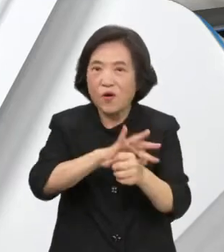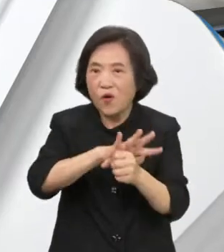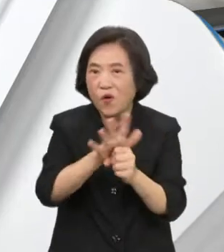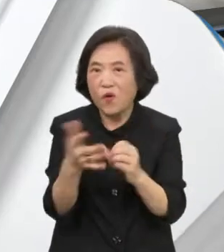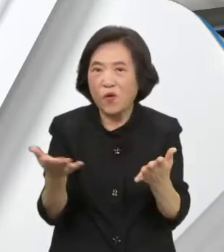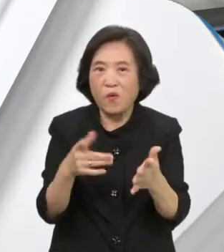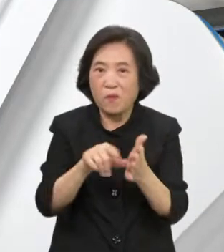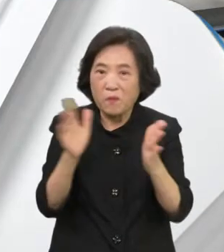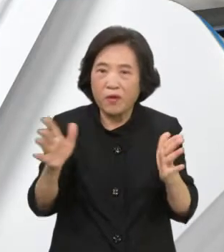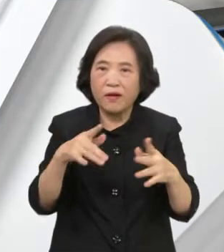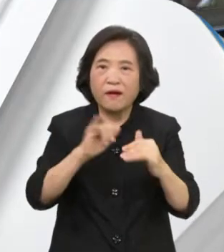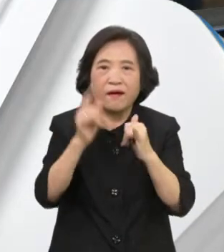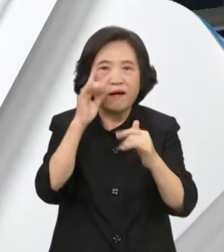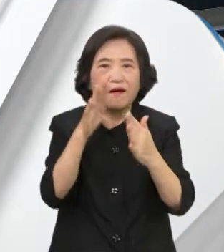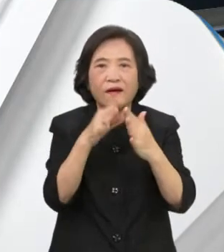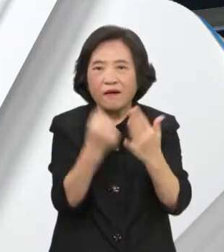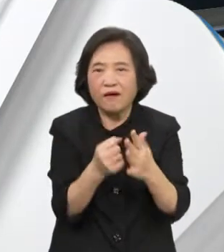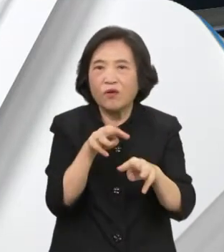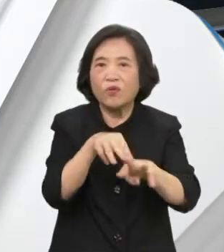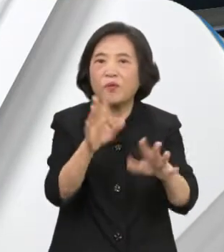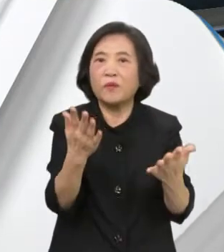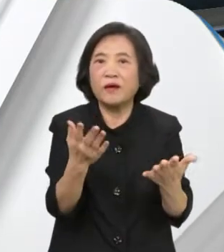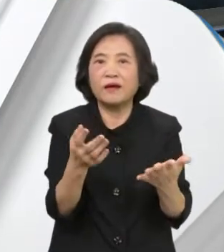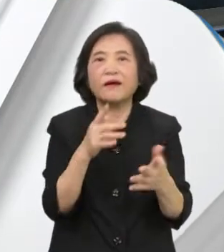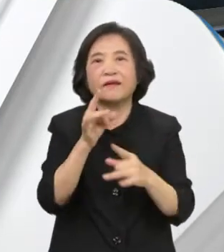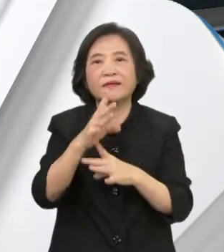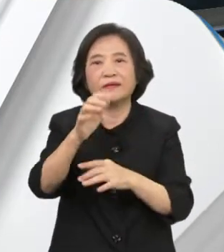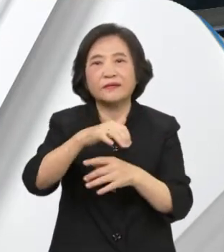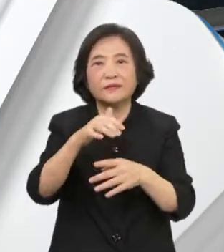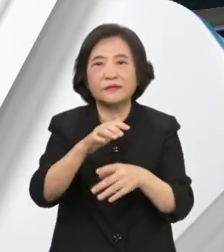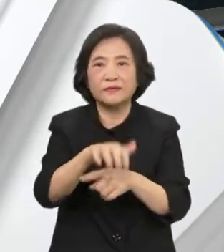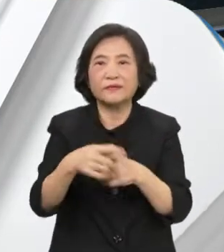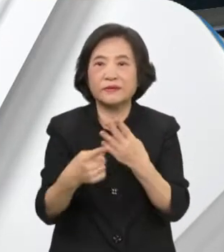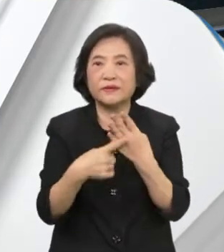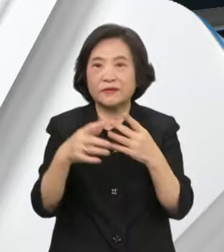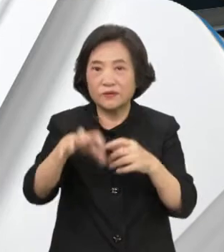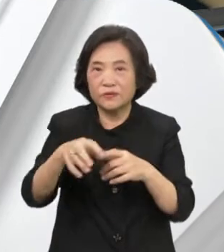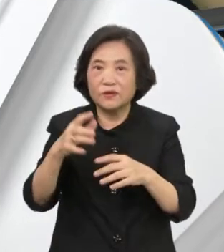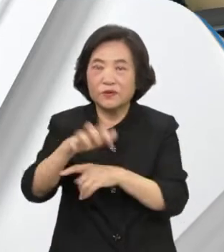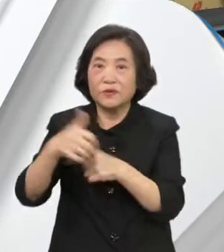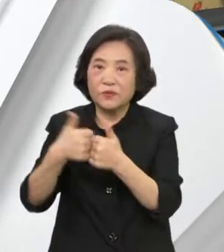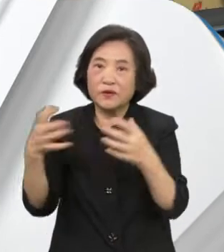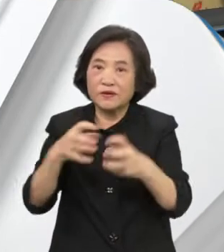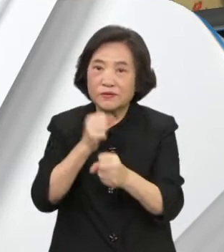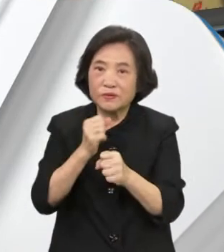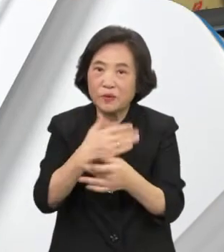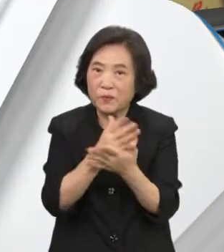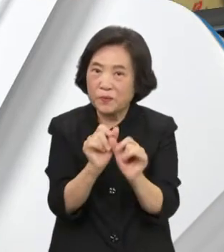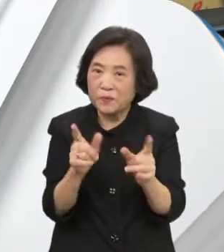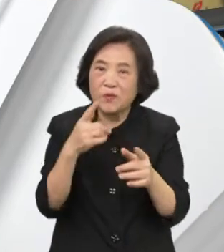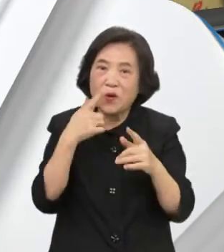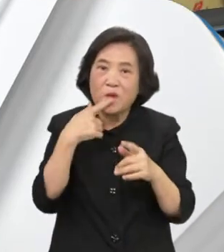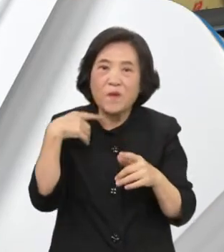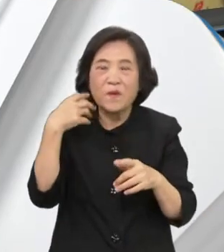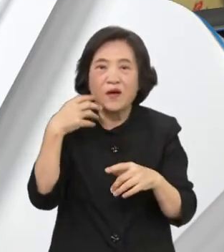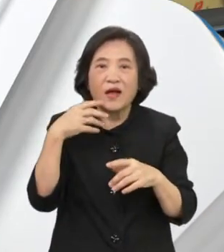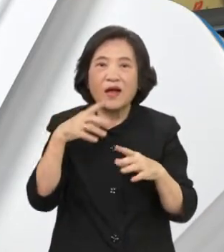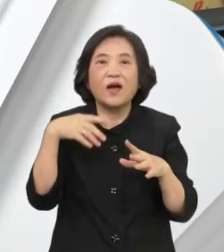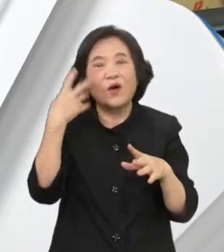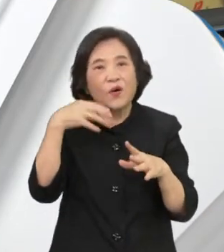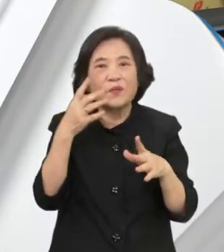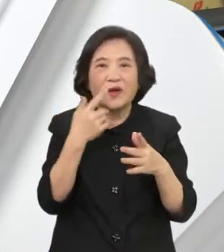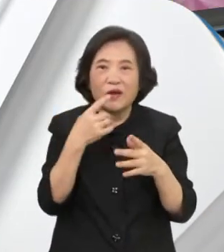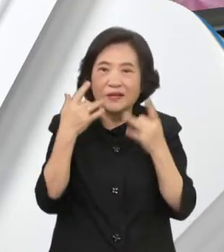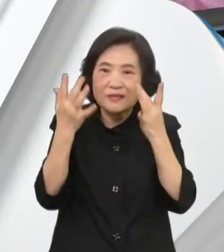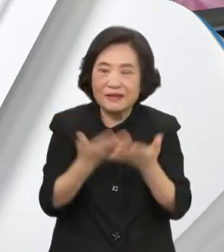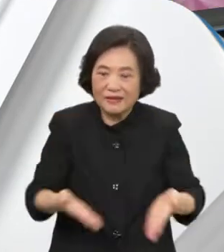阵人日前到了民众下摸春晚，新竹站农业出席了农会合作，推出各种各样的青菜果子箱。